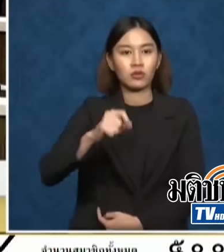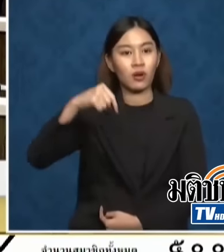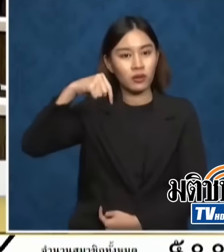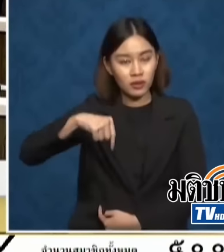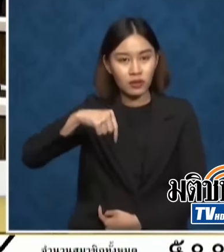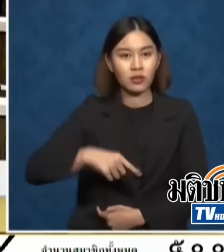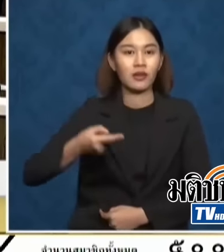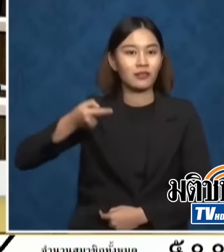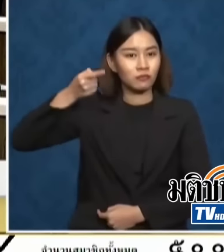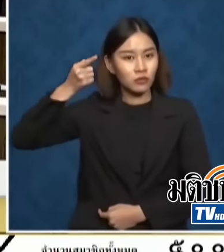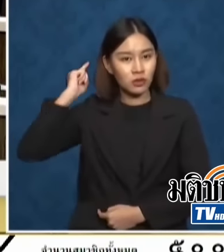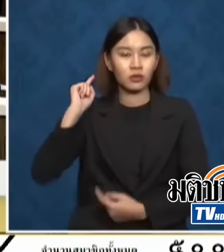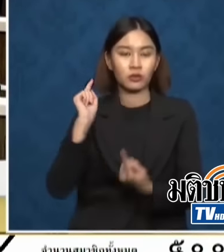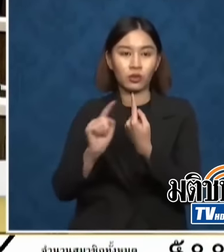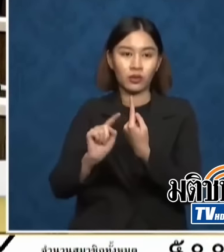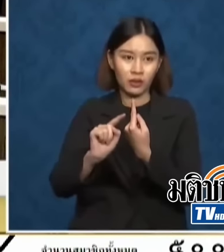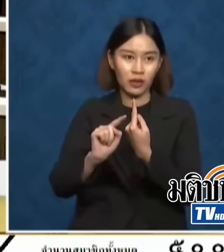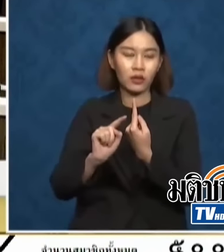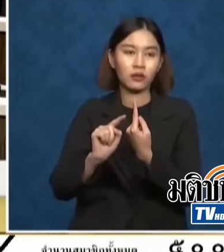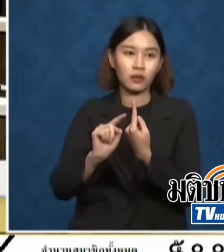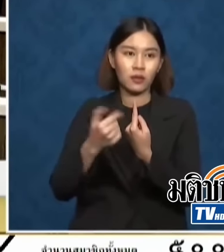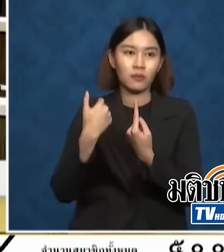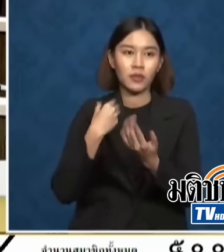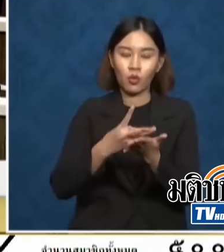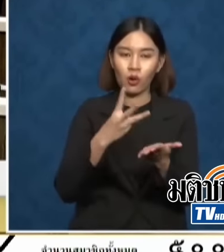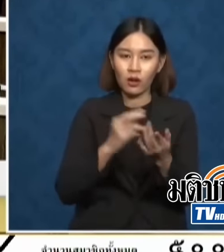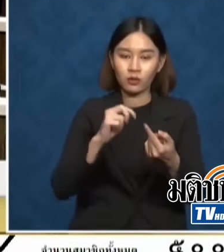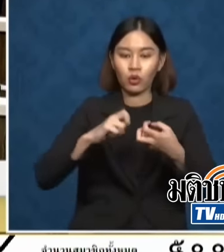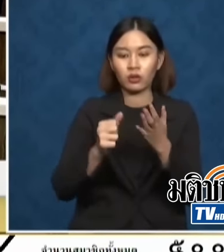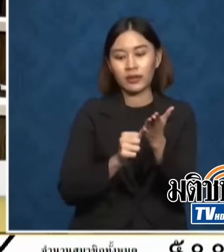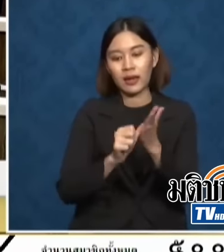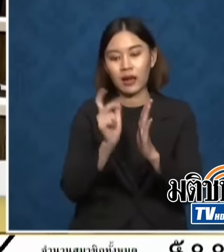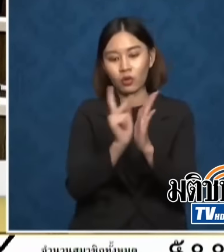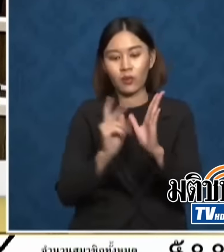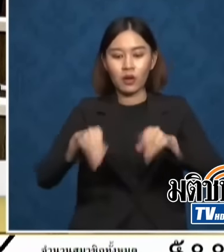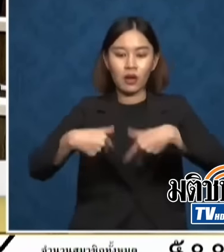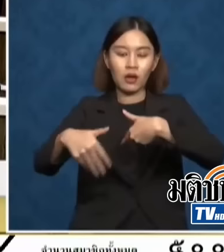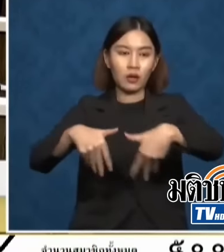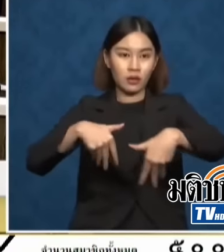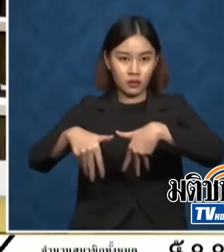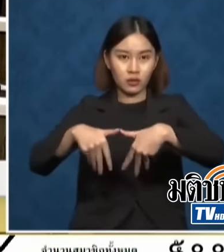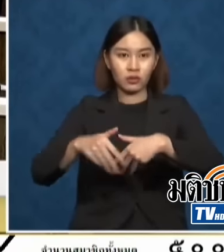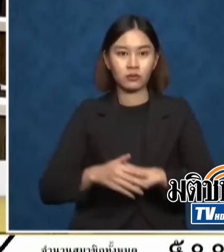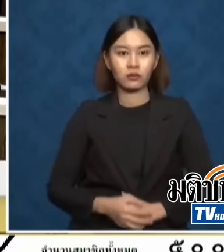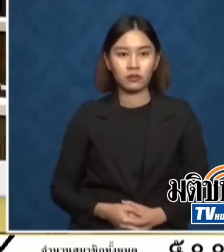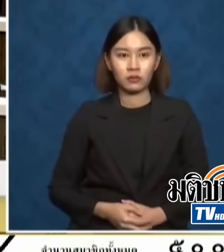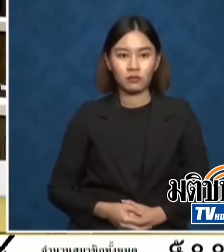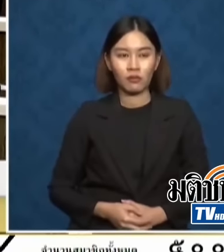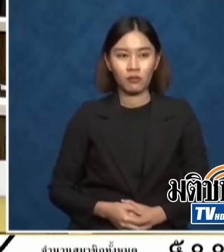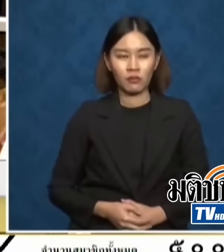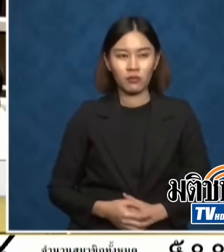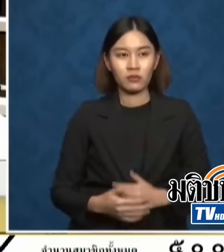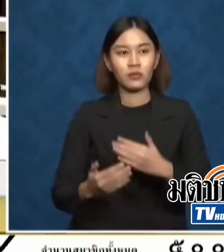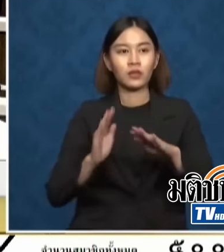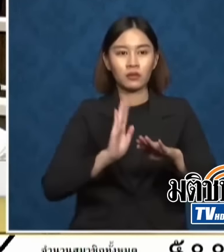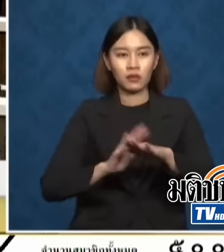งให้เห็นถึงแรงเฉื่อยของการที่จะมีวาระในการแก้ไขกฎหมายให้กับพี่น้องประชาชนเตือนสติ